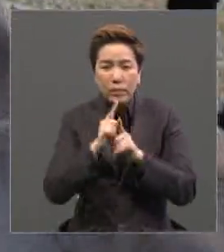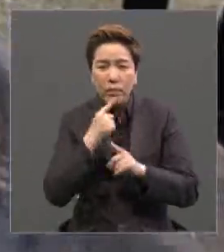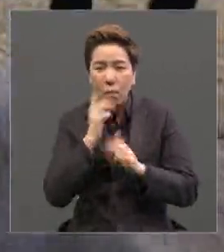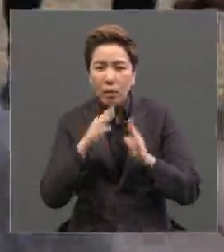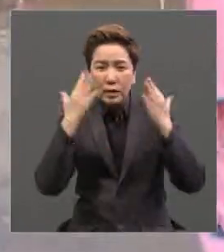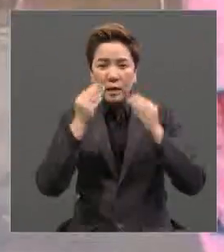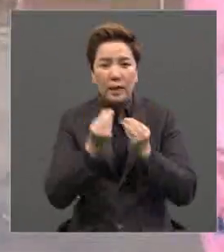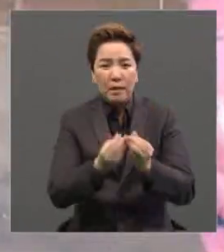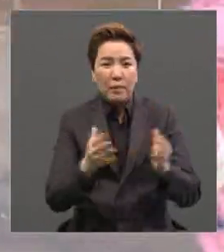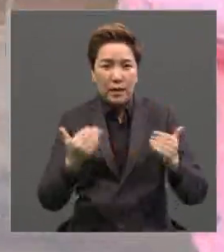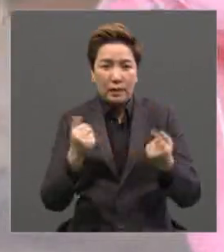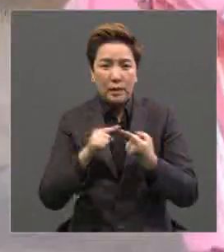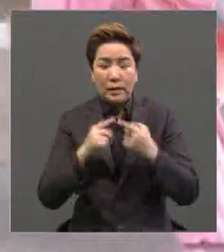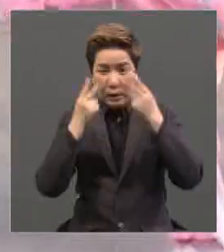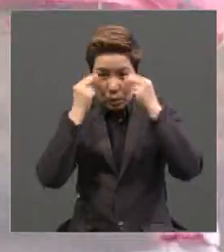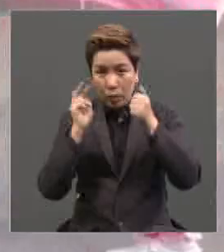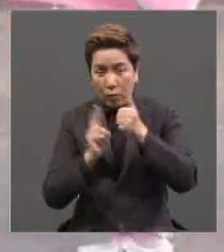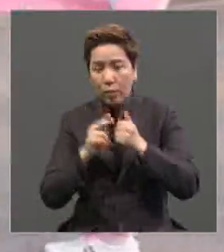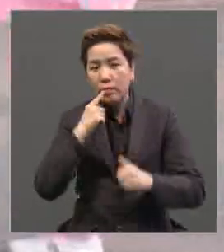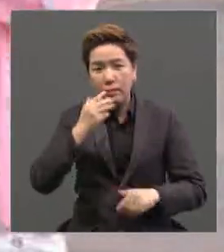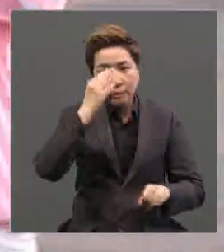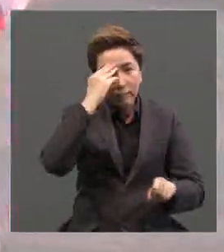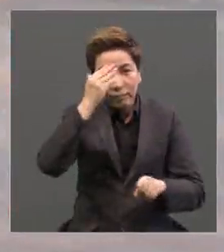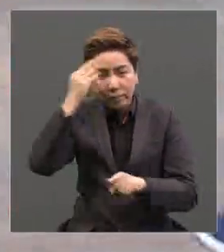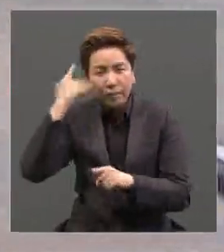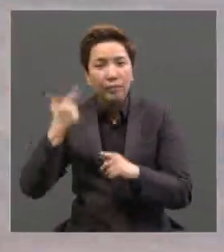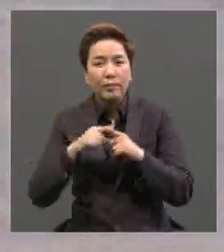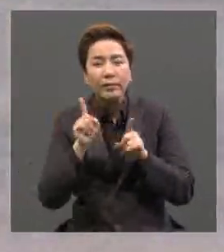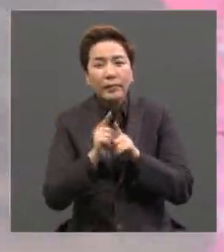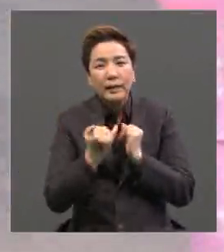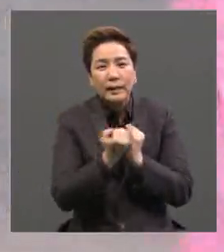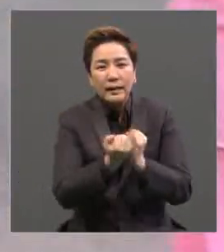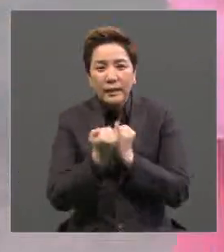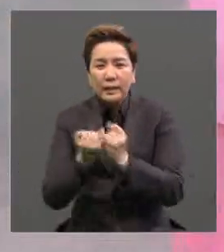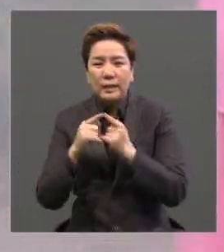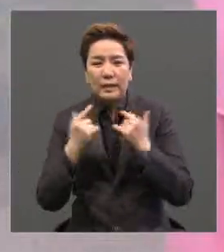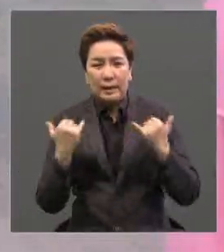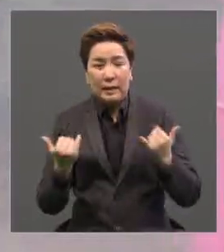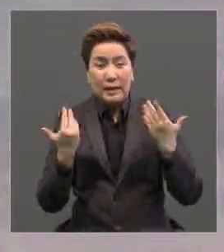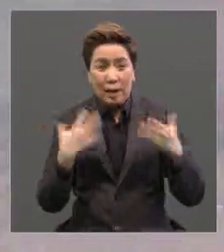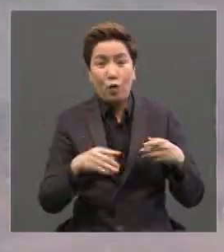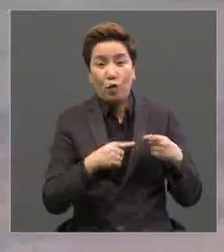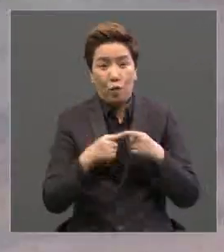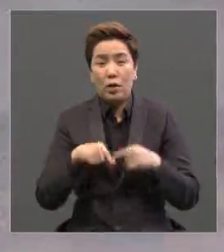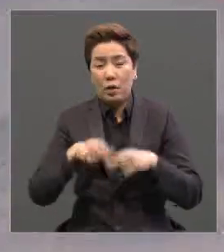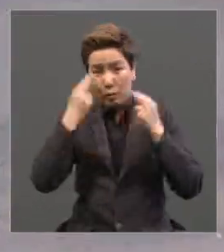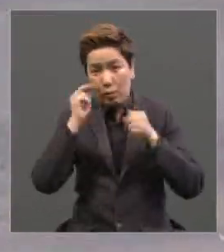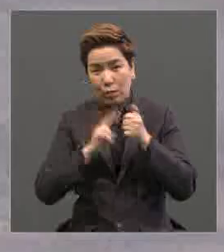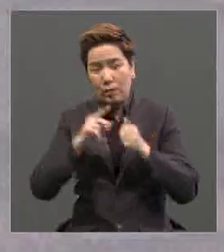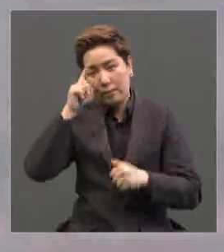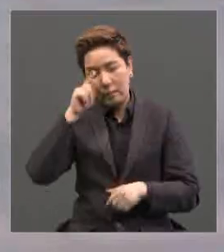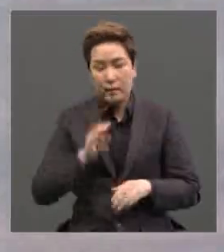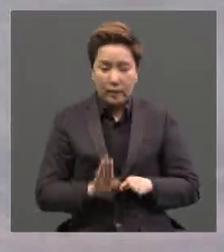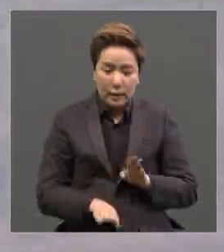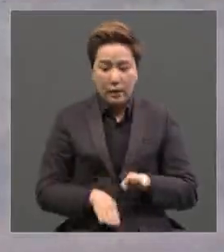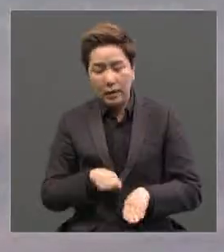มีแต่คนมาเชียร์ขณะที่พลเอกประวิตรก็กล่าวทักทายประชาชนอย่างเป็นกันเองนะคะซึ่งจากนั้นค่ะพลเอกประวิตรก็เดินออกก